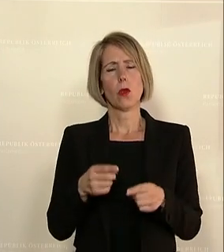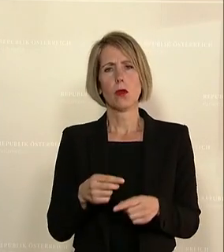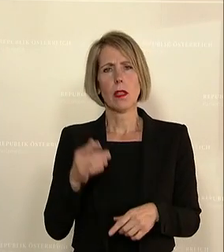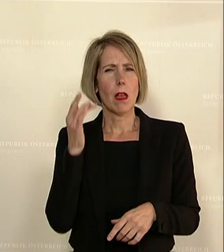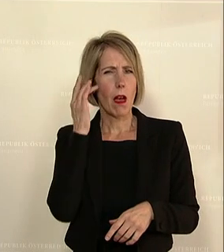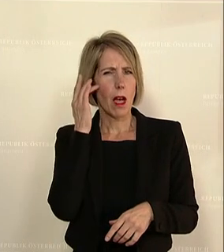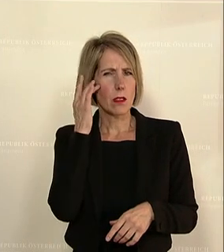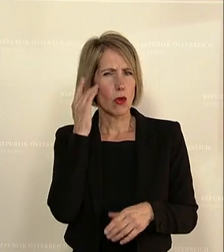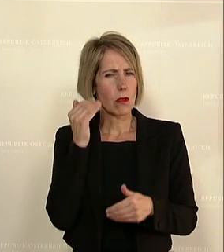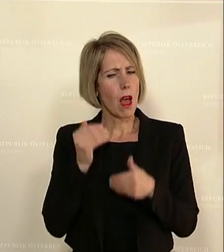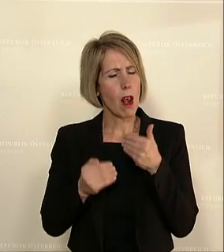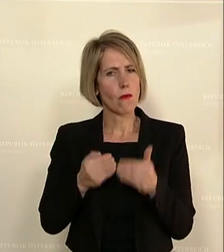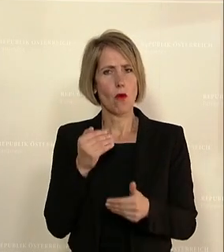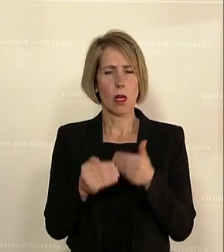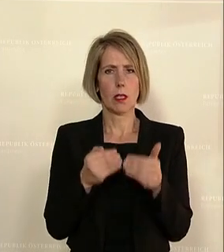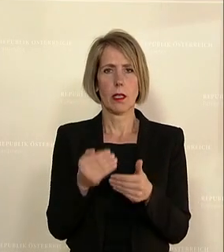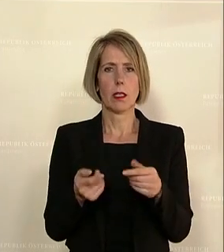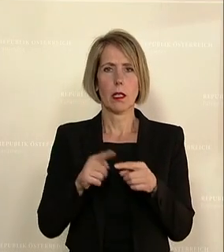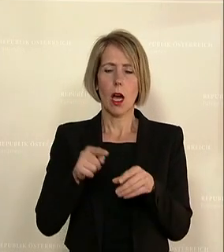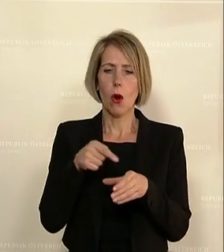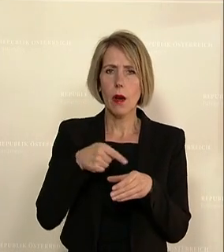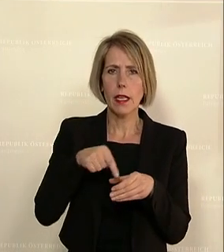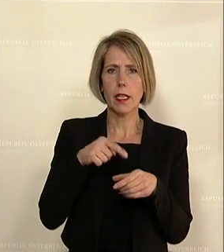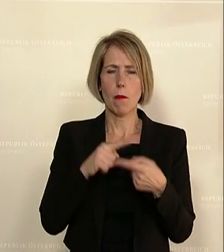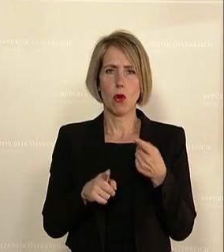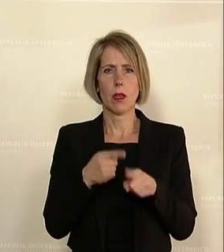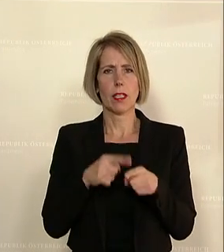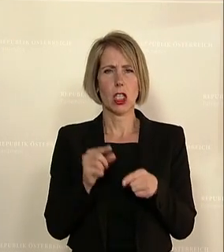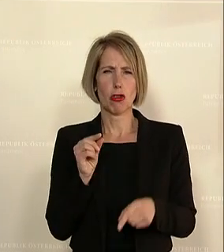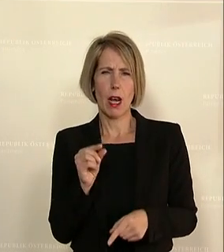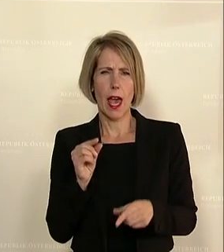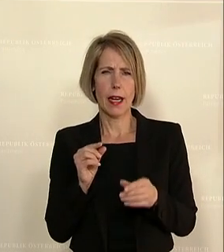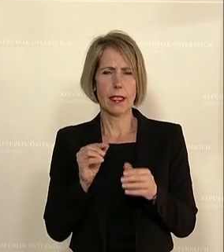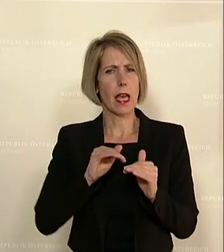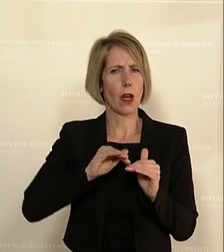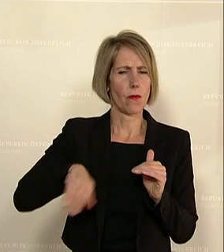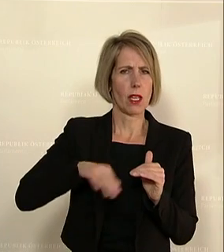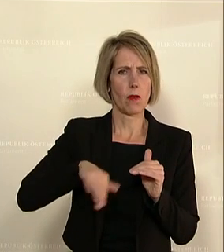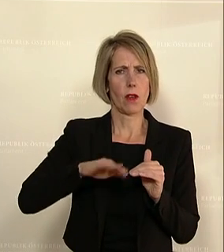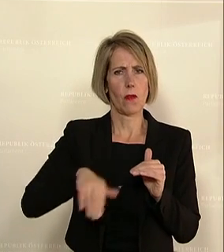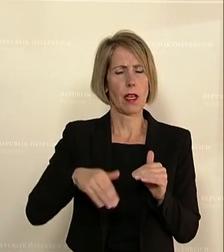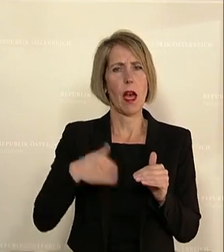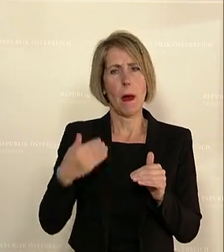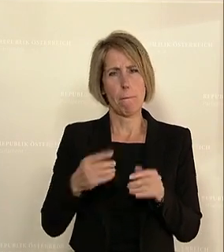rationaler vorgehen und innenpolitisches Klein-Klein aus der Außenpolitik fernhalten. Dankeschön.